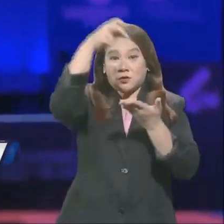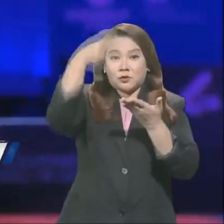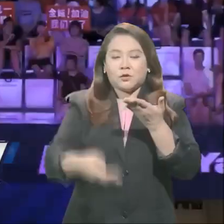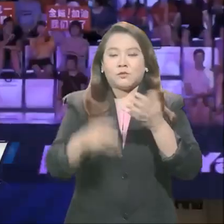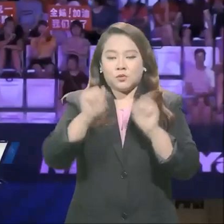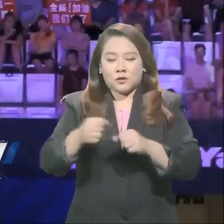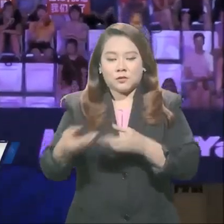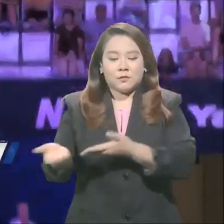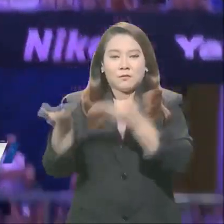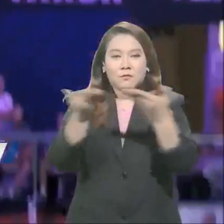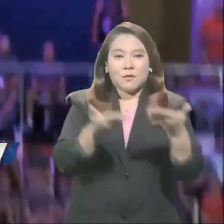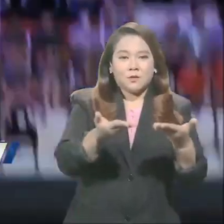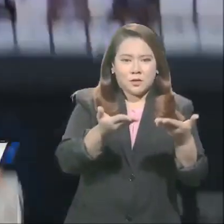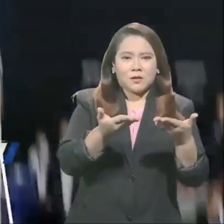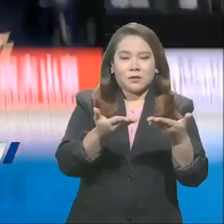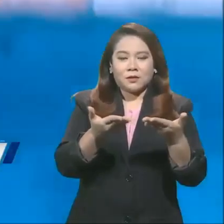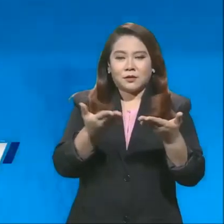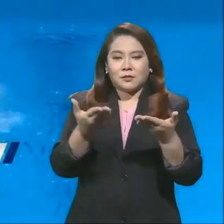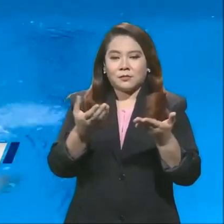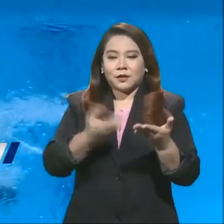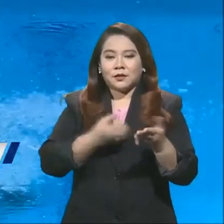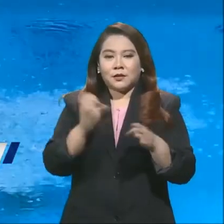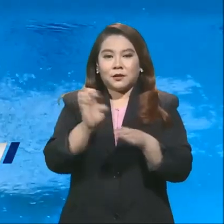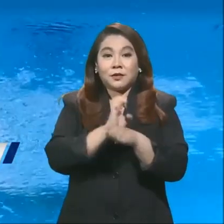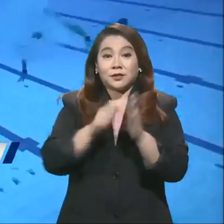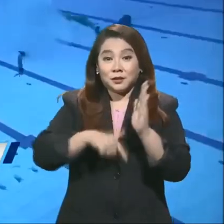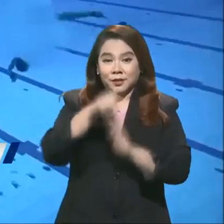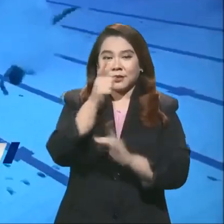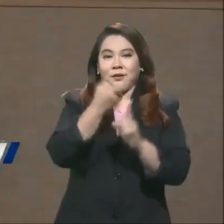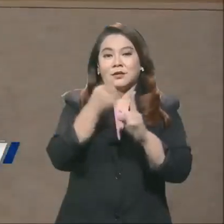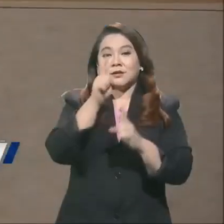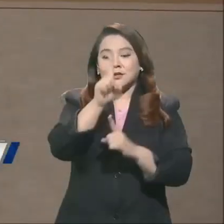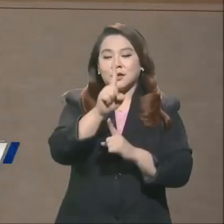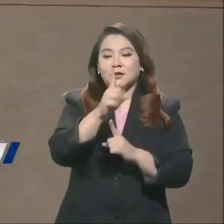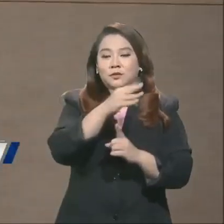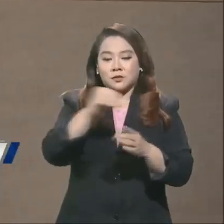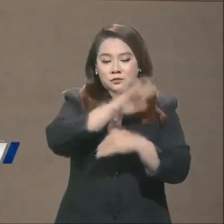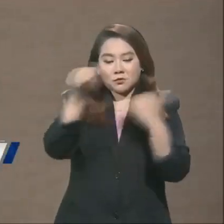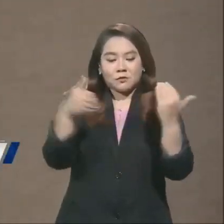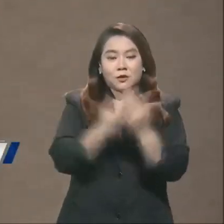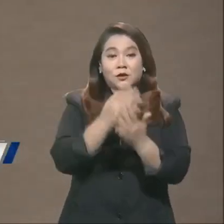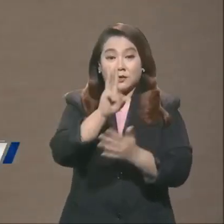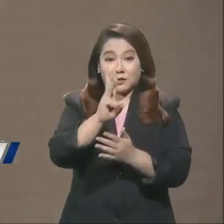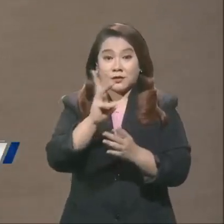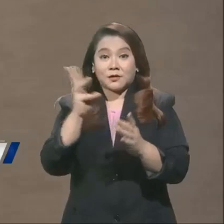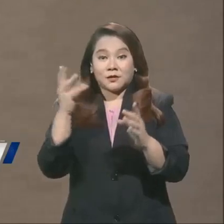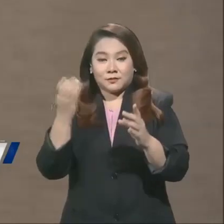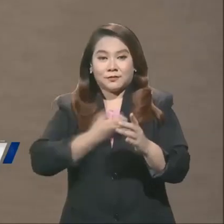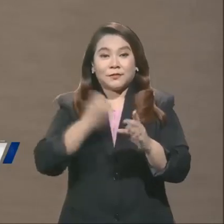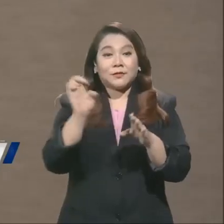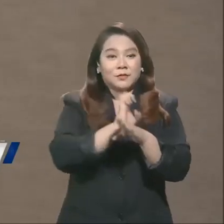mampu menghadiahkan lebih daripada satu pingat emas di Birmingham. Secara keseluruhan, 6 pingat emas